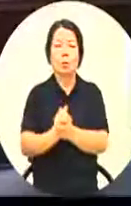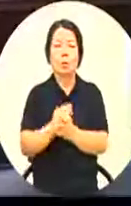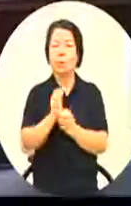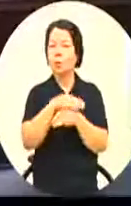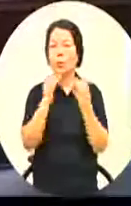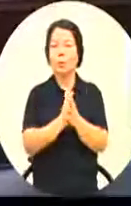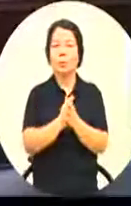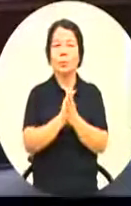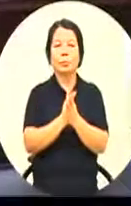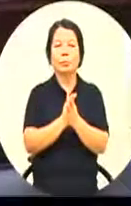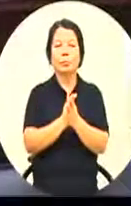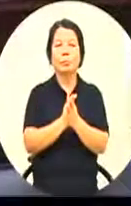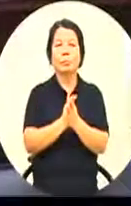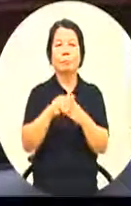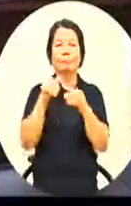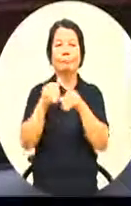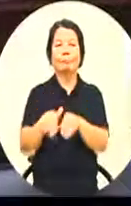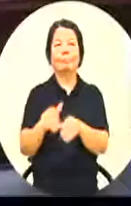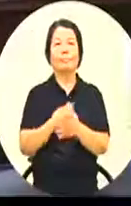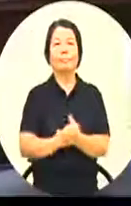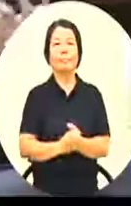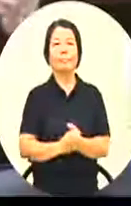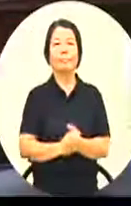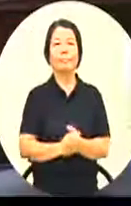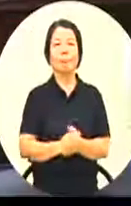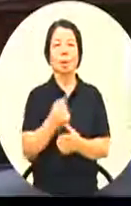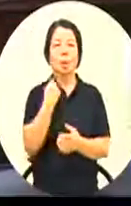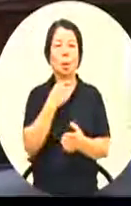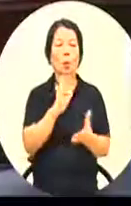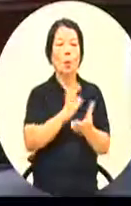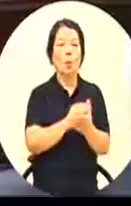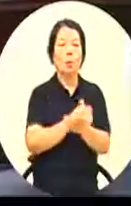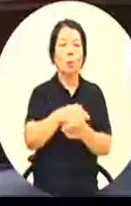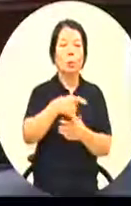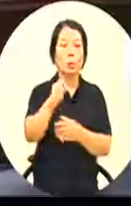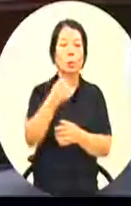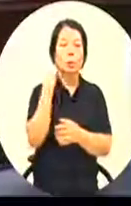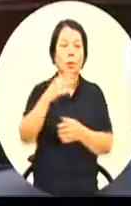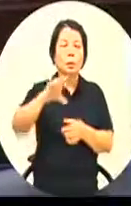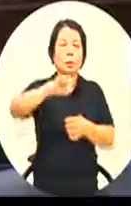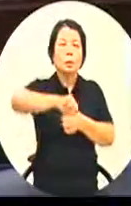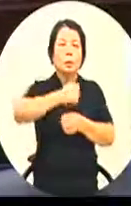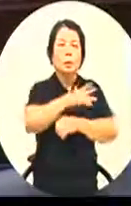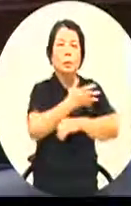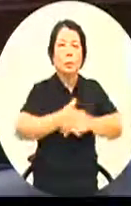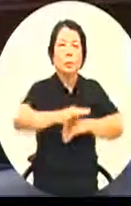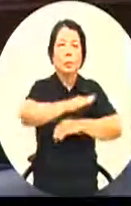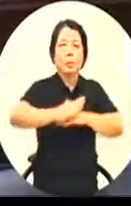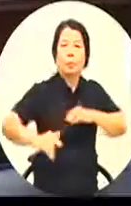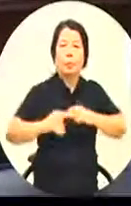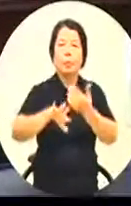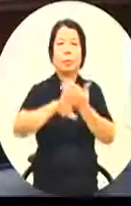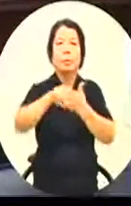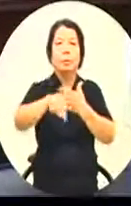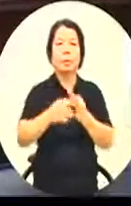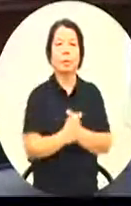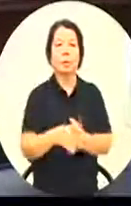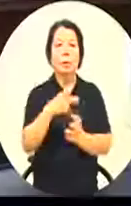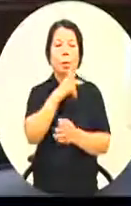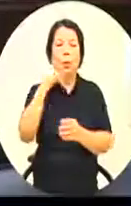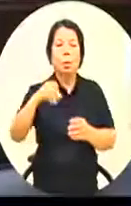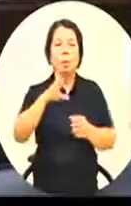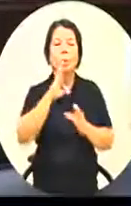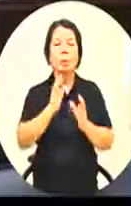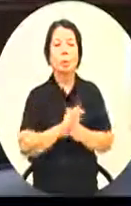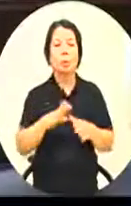哈。那我有朋友是新加坡的小孩子，他们当然新加坡例外了哈，他们把英语当成是他们的官